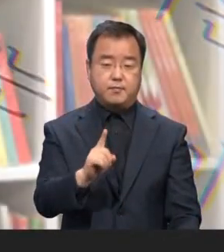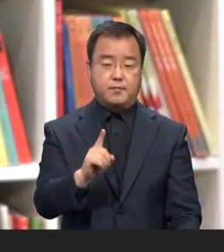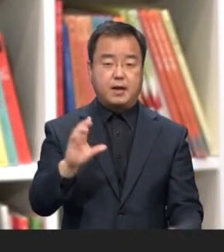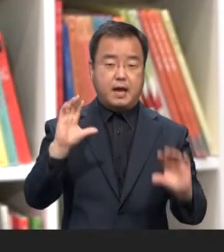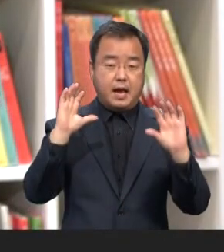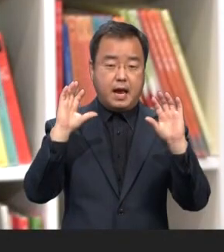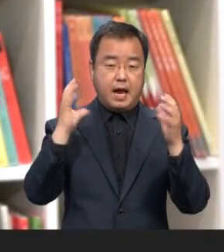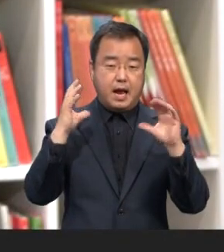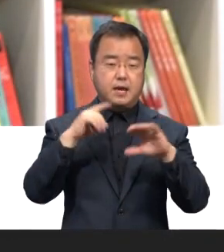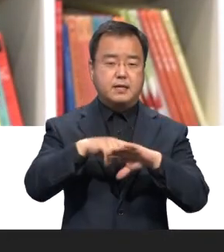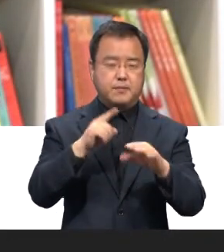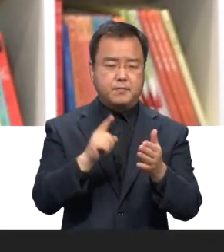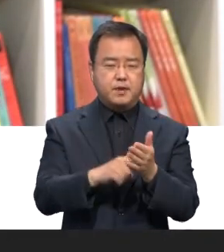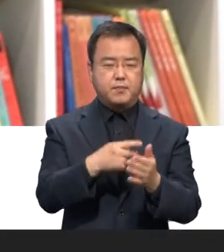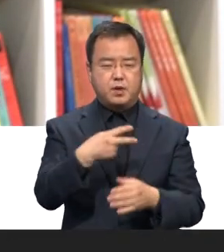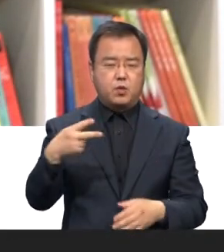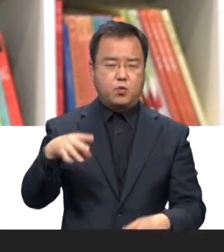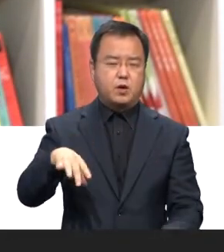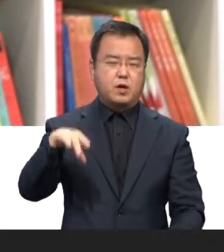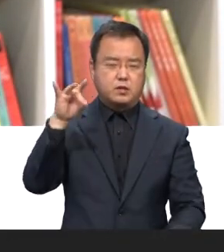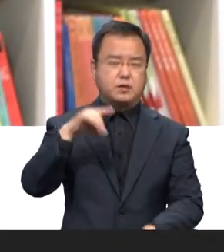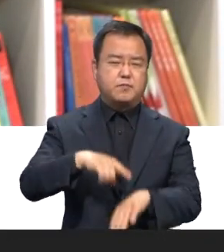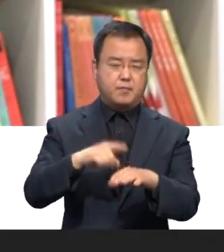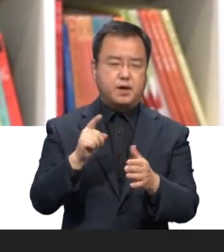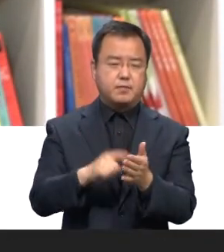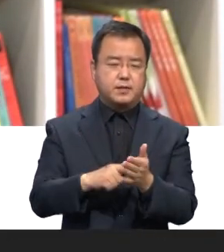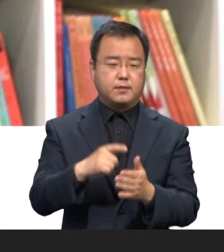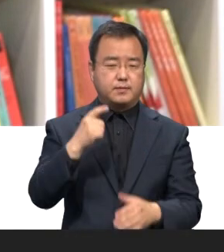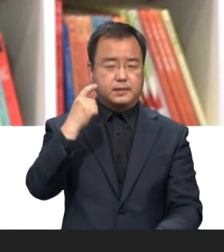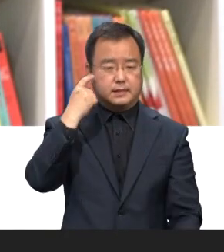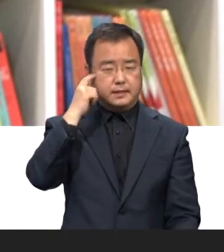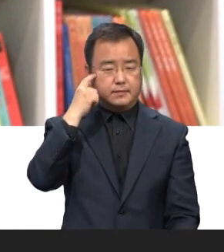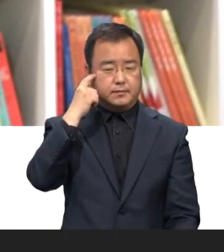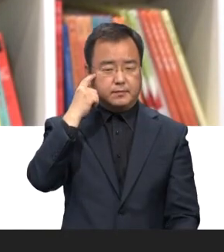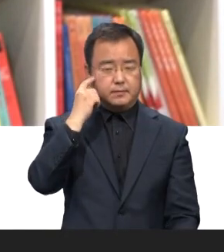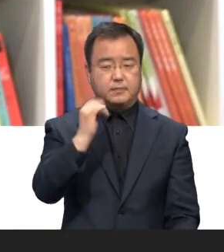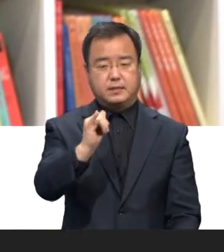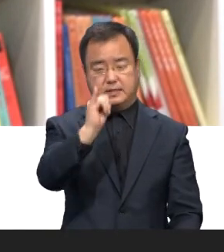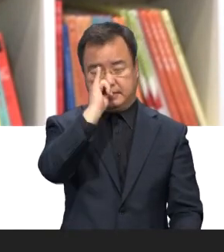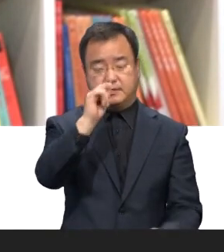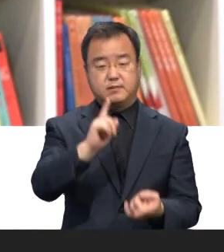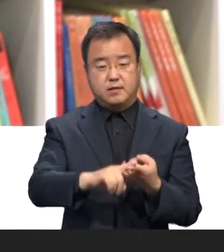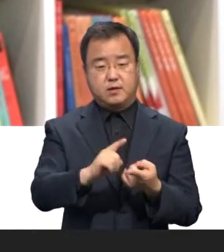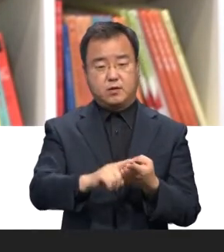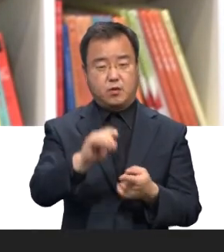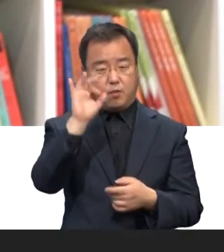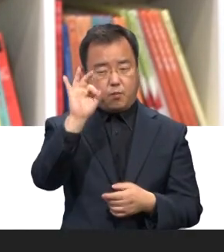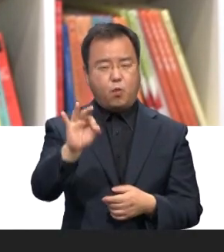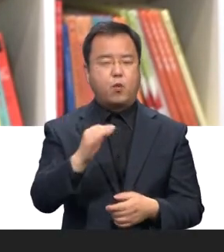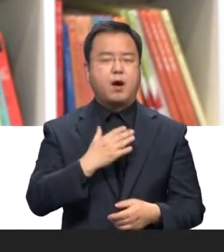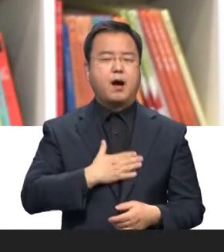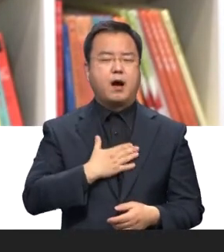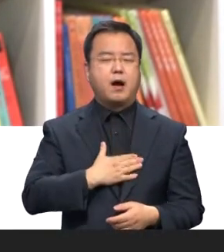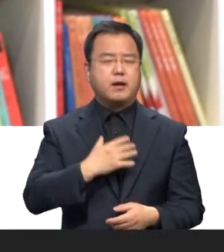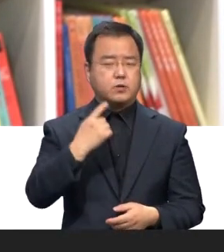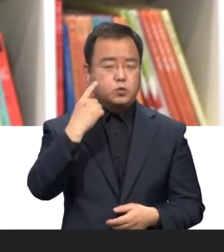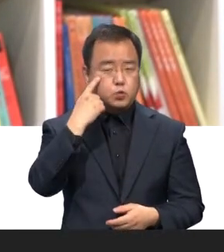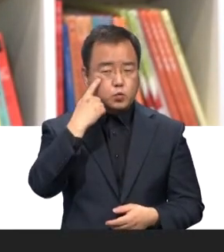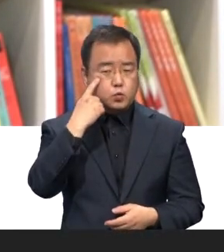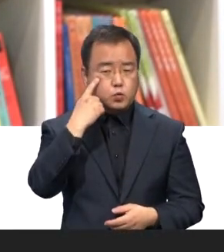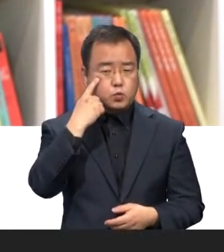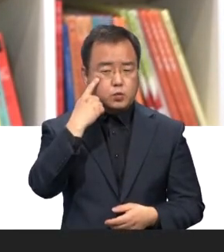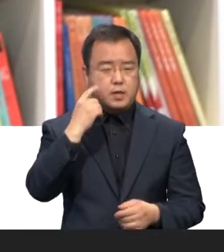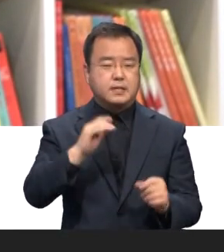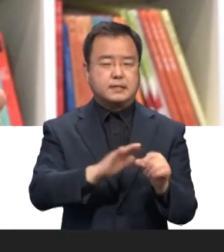동심은 첫마음이라고도 생각해요. 있는 그대로 볼 줄 아는 눈,